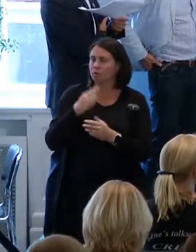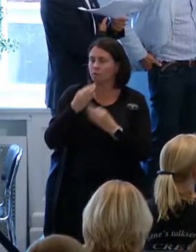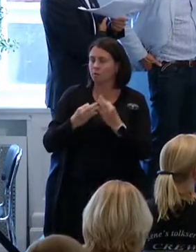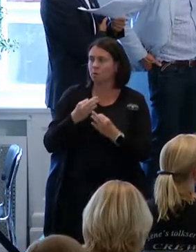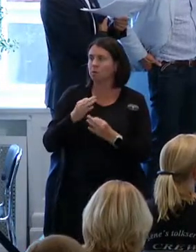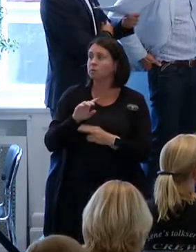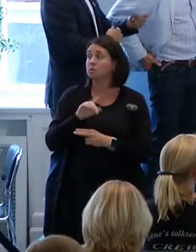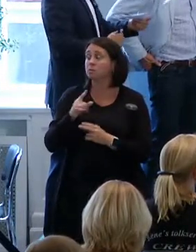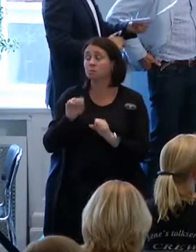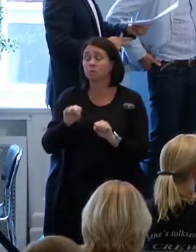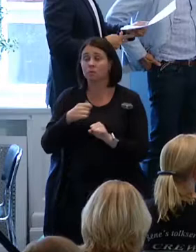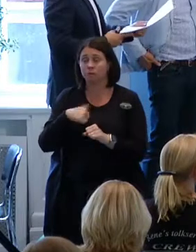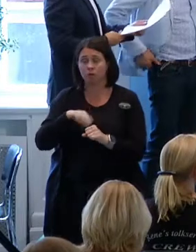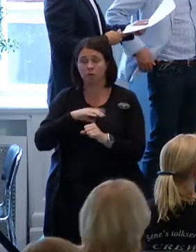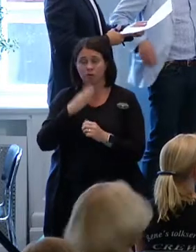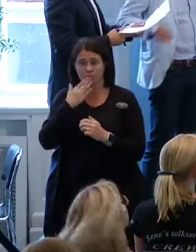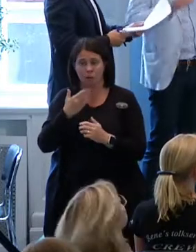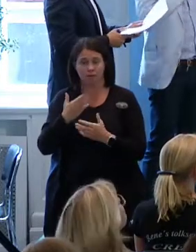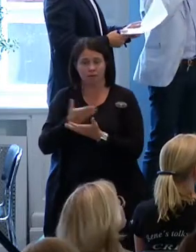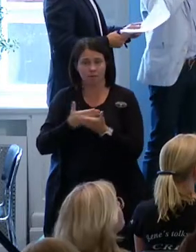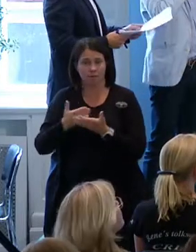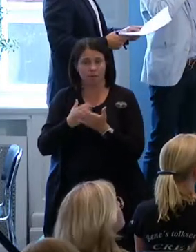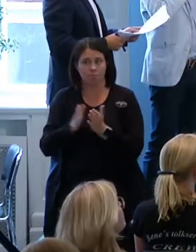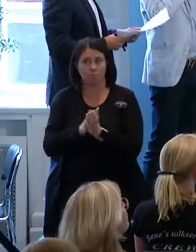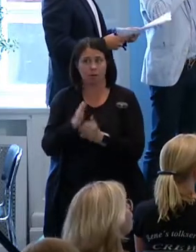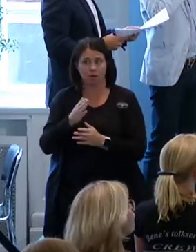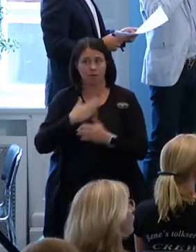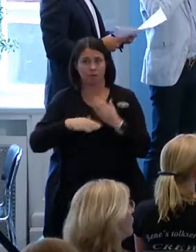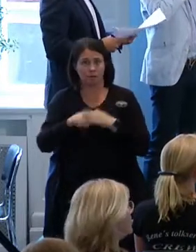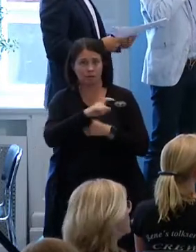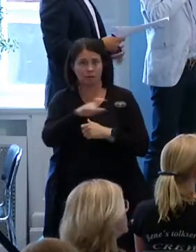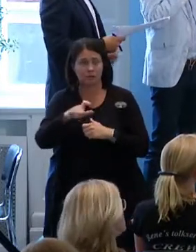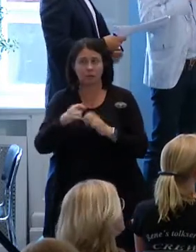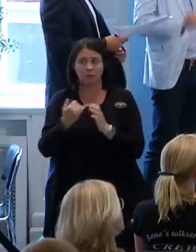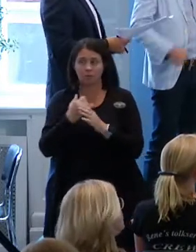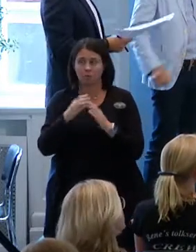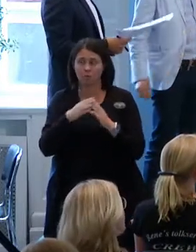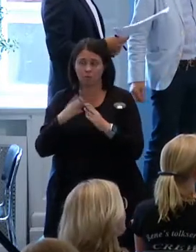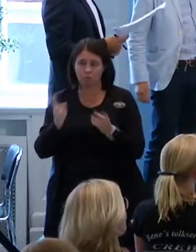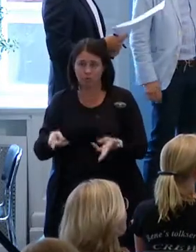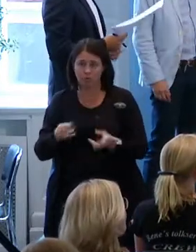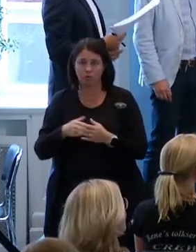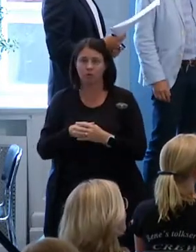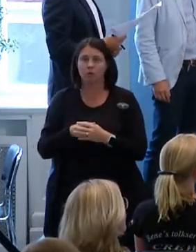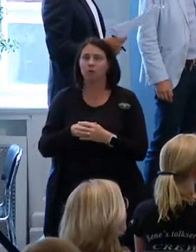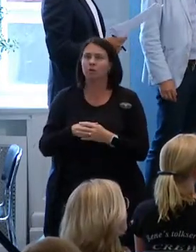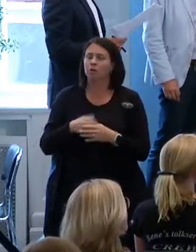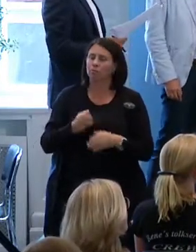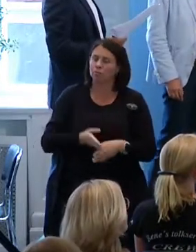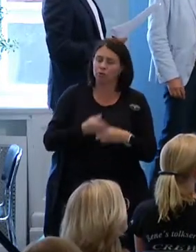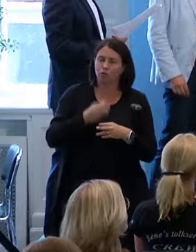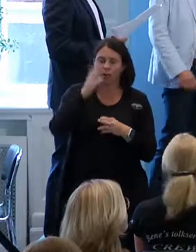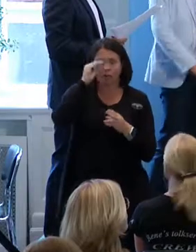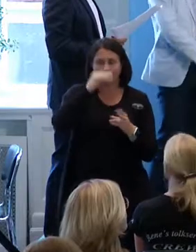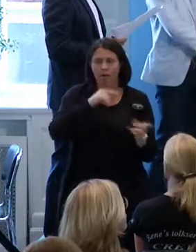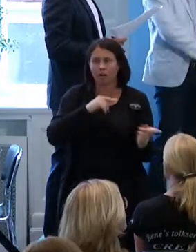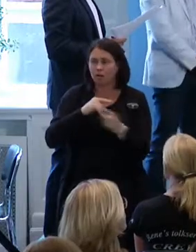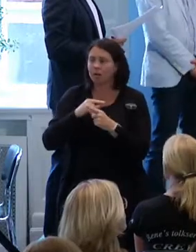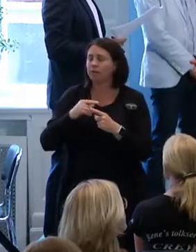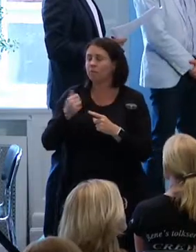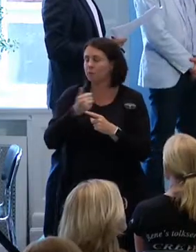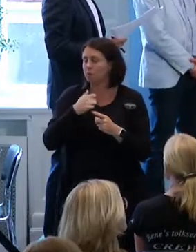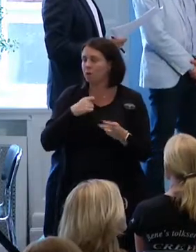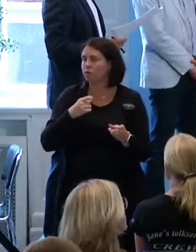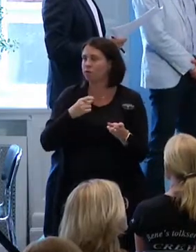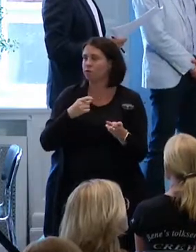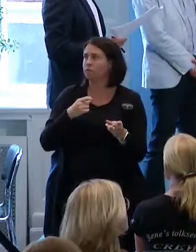Och sen gäller det att vi har ett gott samarbete med de som är liksom intressenter i staden. Vi är beroende av byggherrar, vi möjliggör, men vi är beroende av byggherrar,